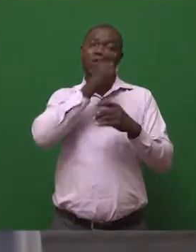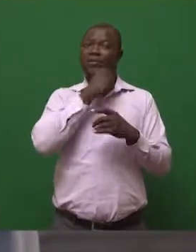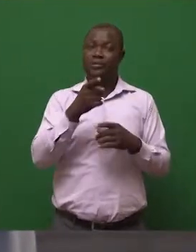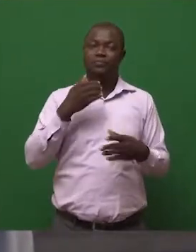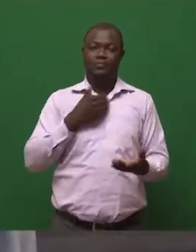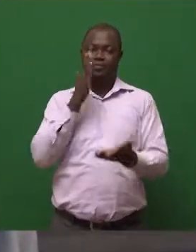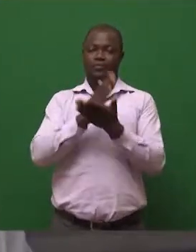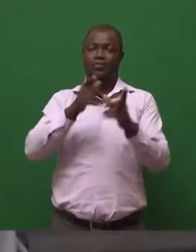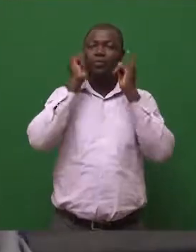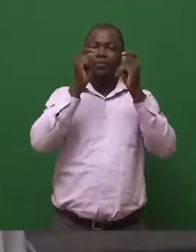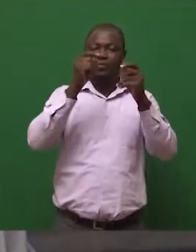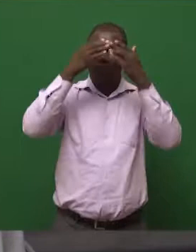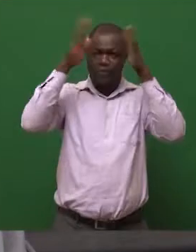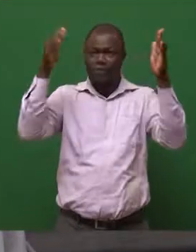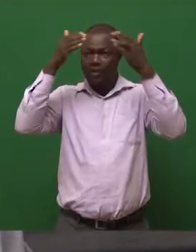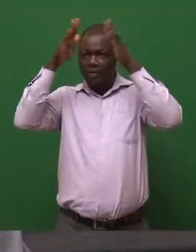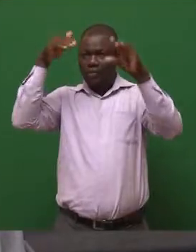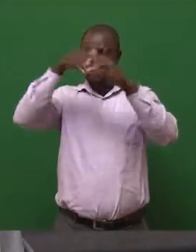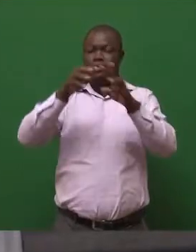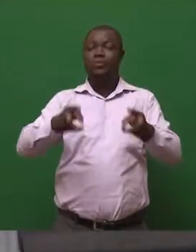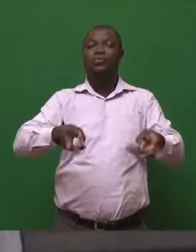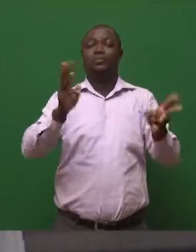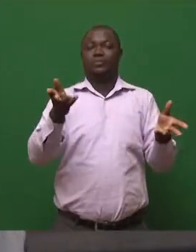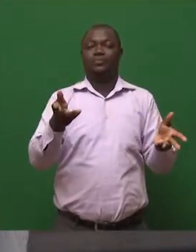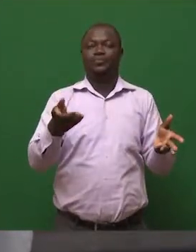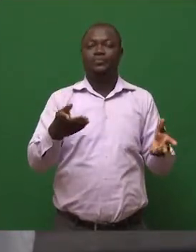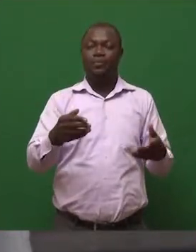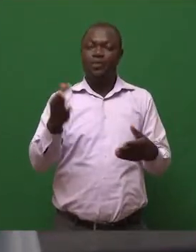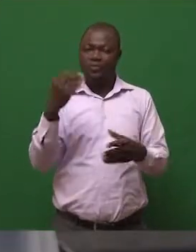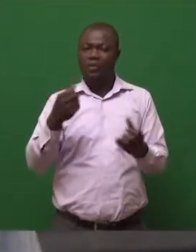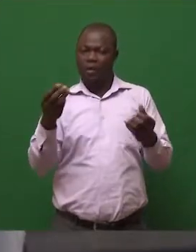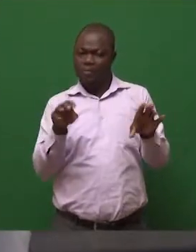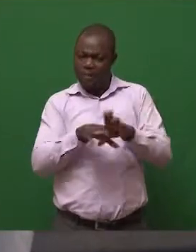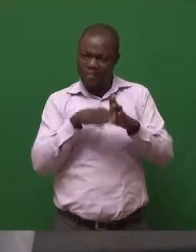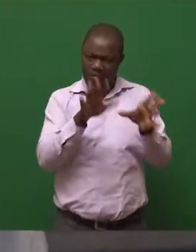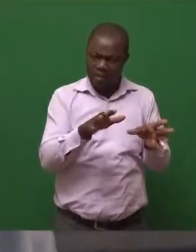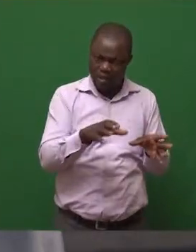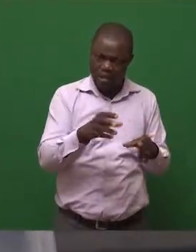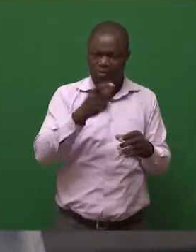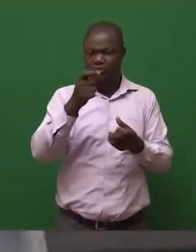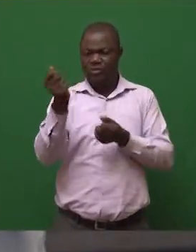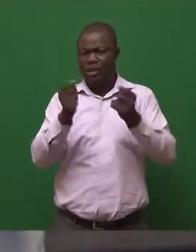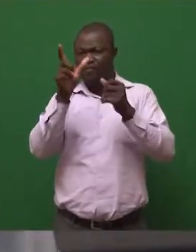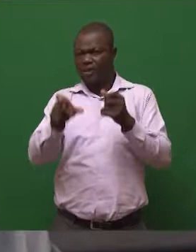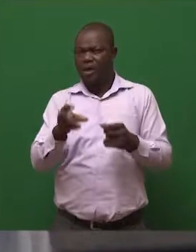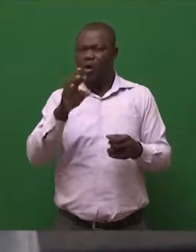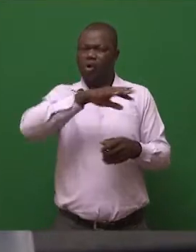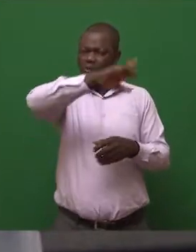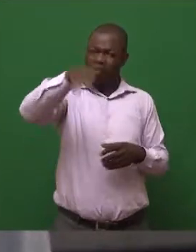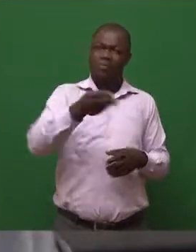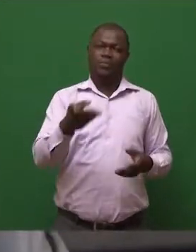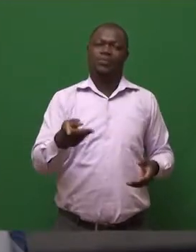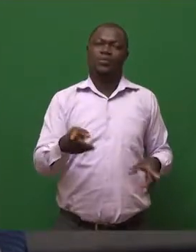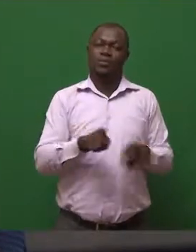mai Chisamba dzidziso yemugwagwa kuti tidzivirire mhosva kuna pasenja kuna dhiraivha kuna